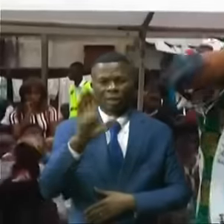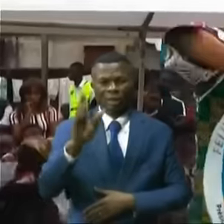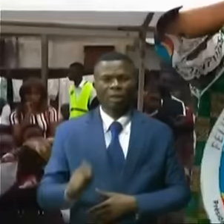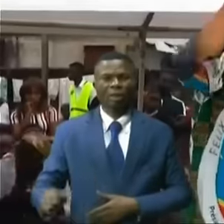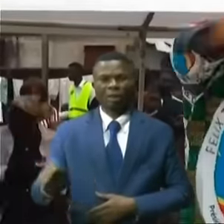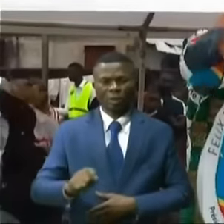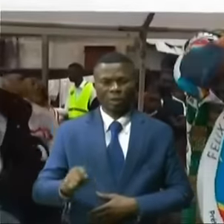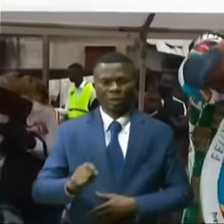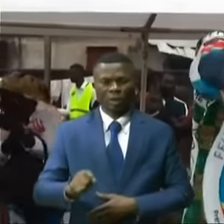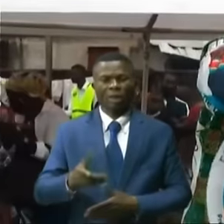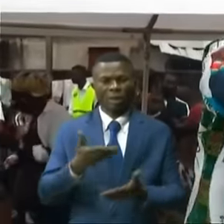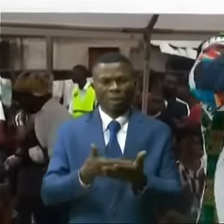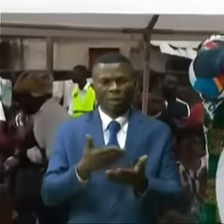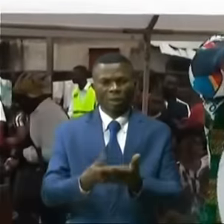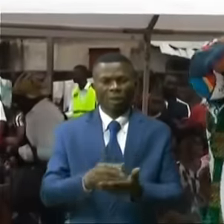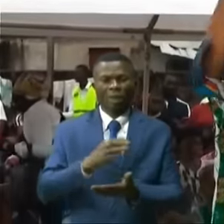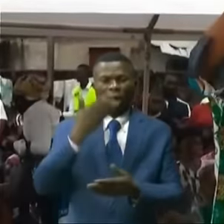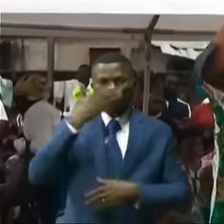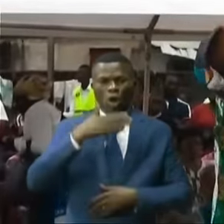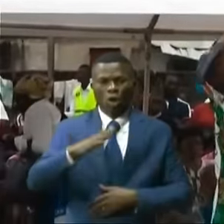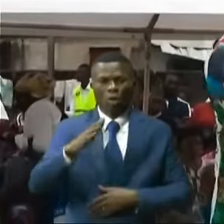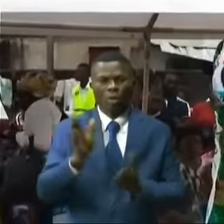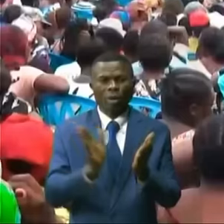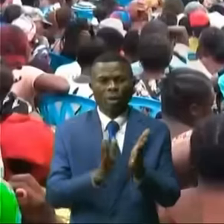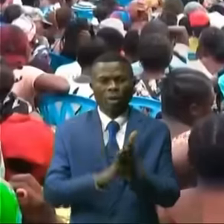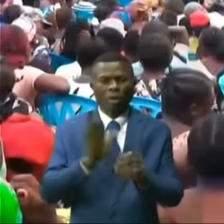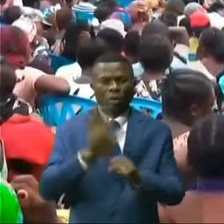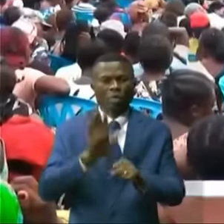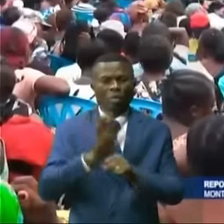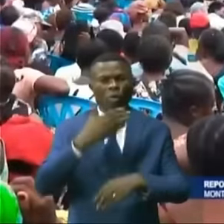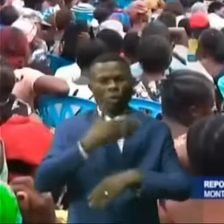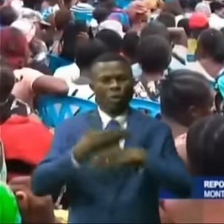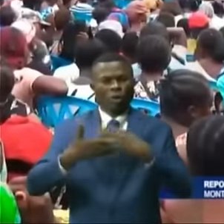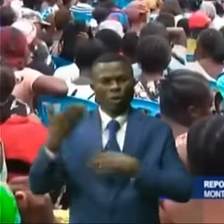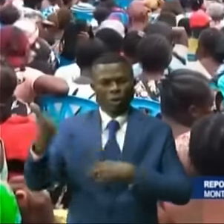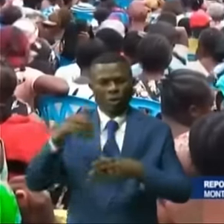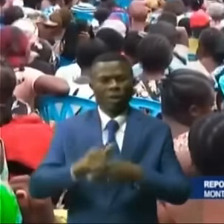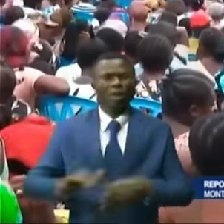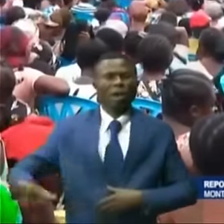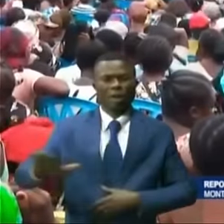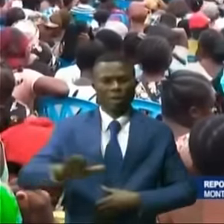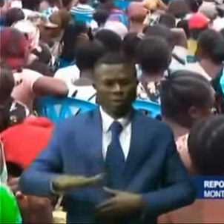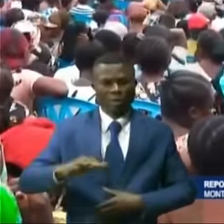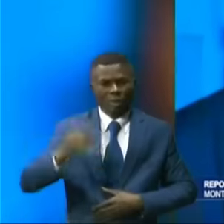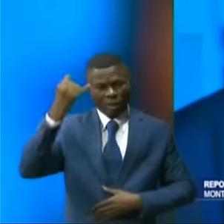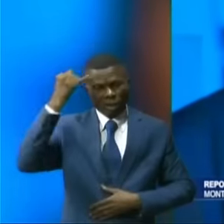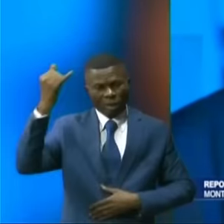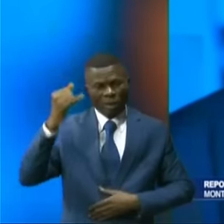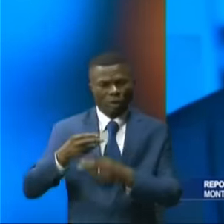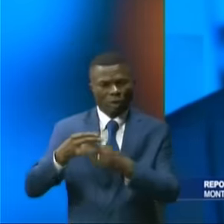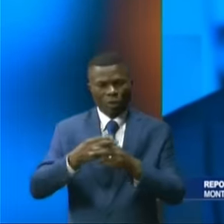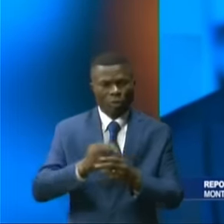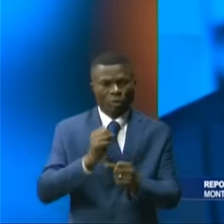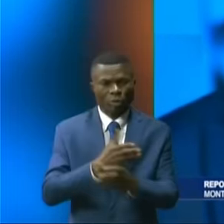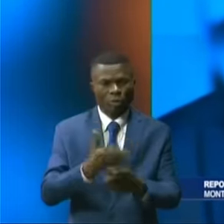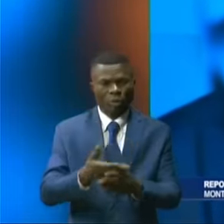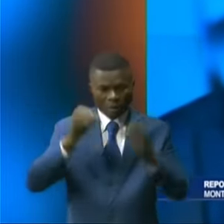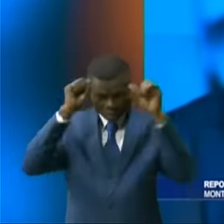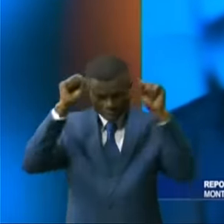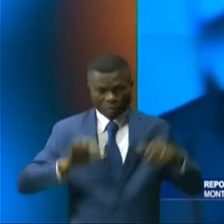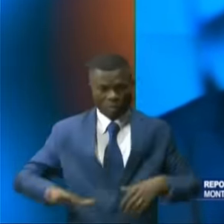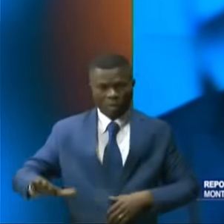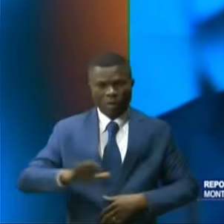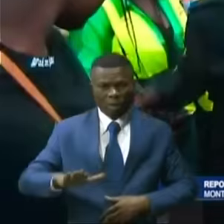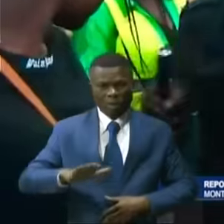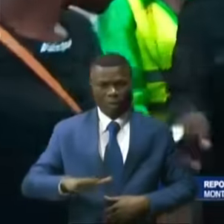territoires grâce auquel des centres de santé et des écoles ont été déjà construit à travers le pays initié et suivi de près par le Président de la